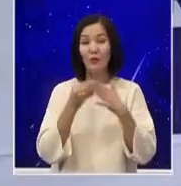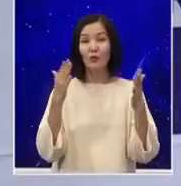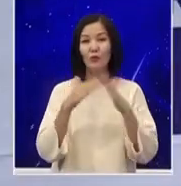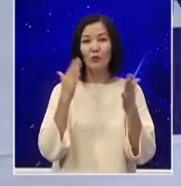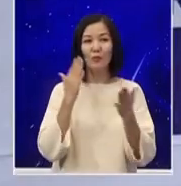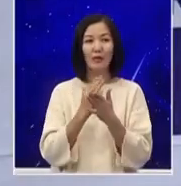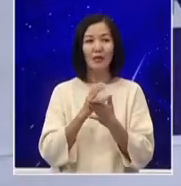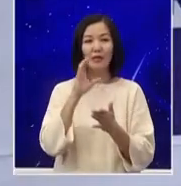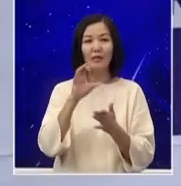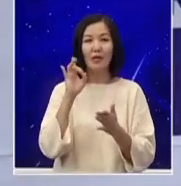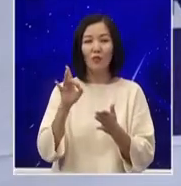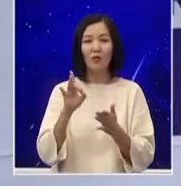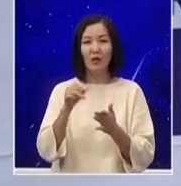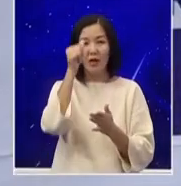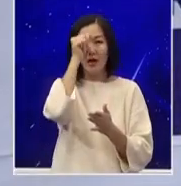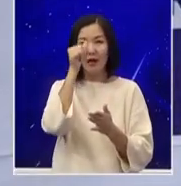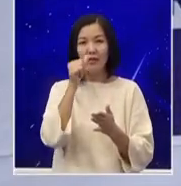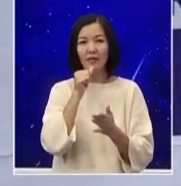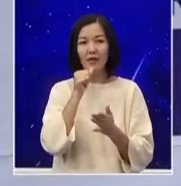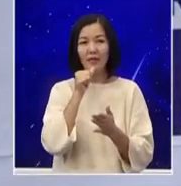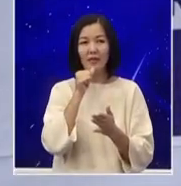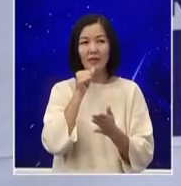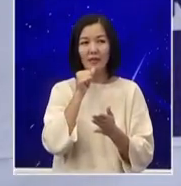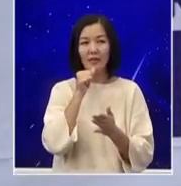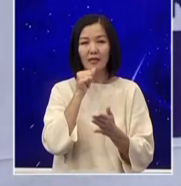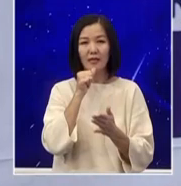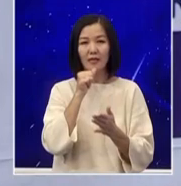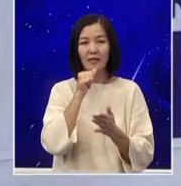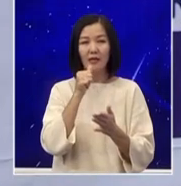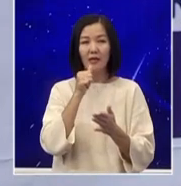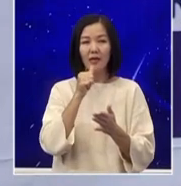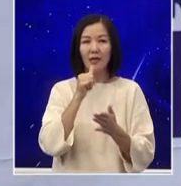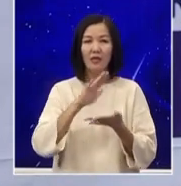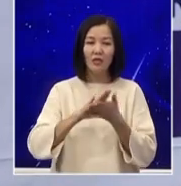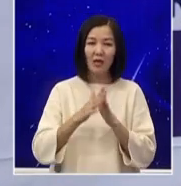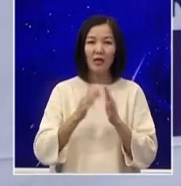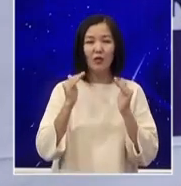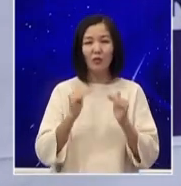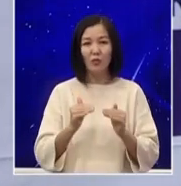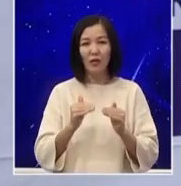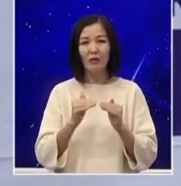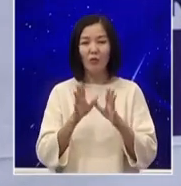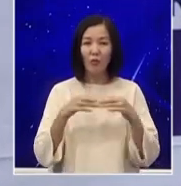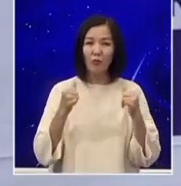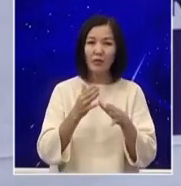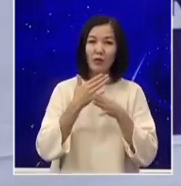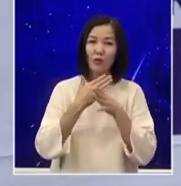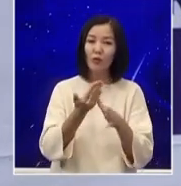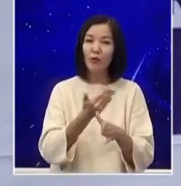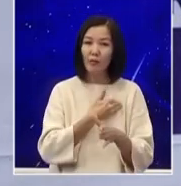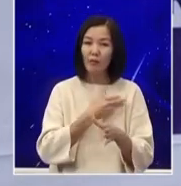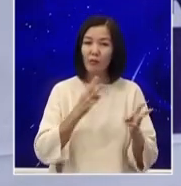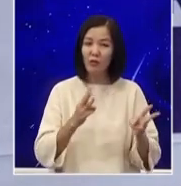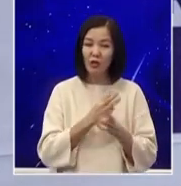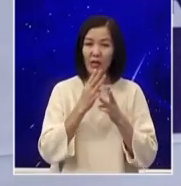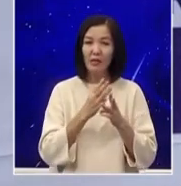Сәуір айынан бергі жалпы өмірімдегі негізгі ұстаным осы мұқтаж жандарға көмектесу, қолдау. Осы мақсатта қазір өзімде мынау Нұр